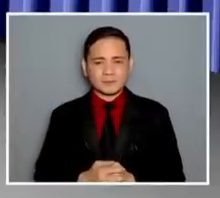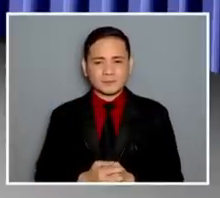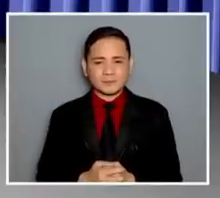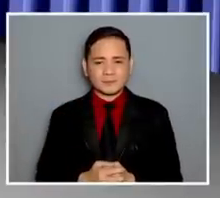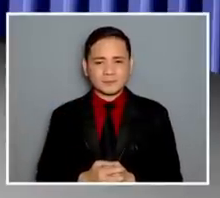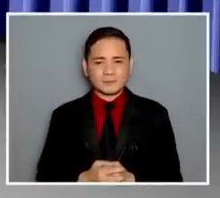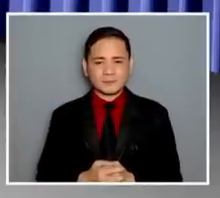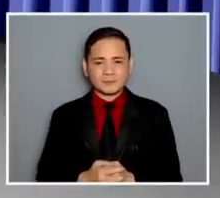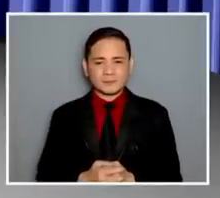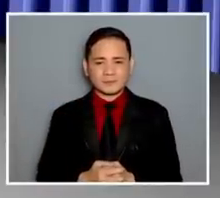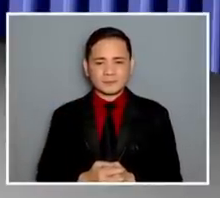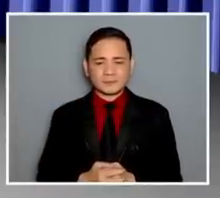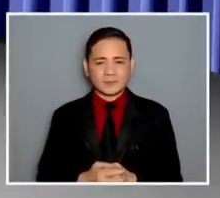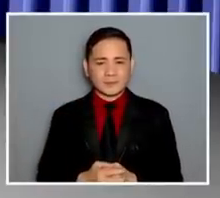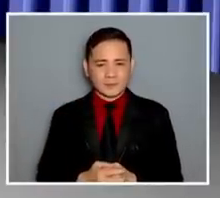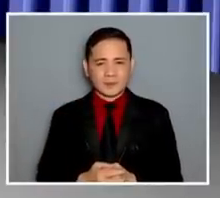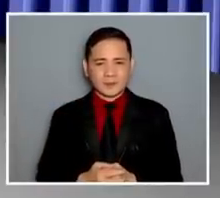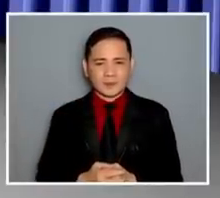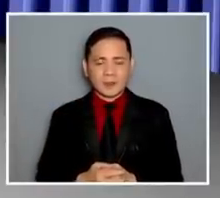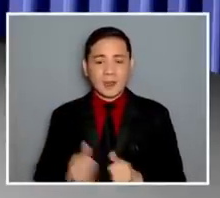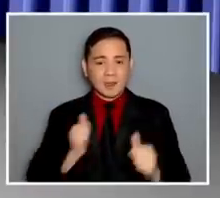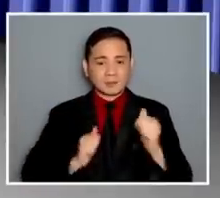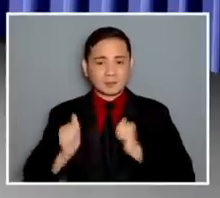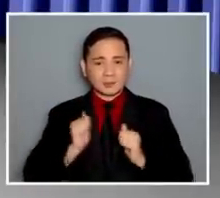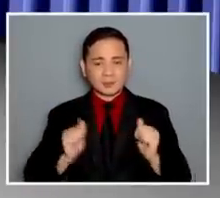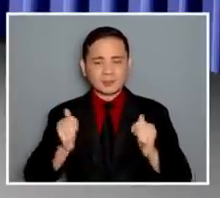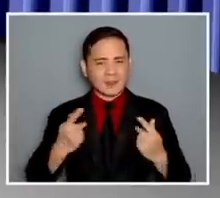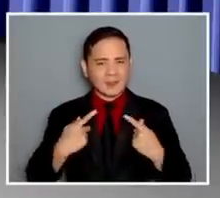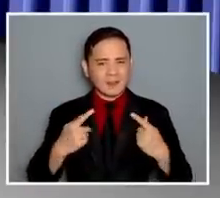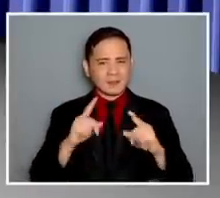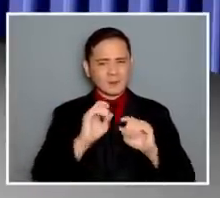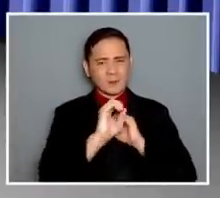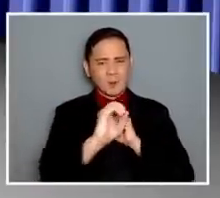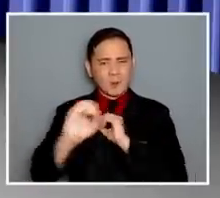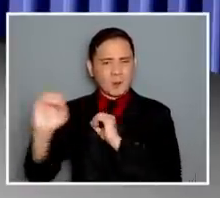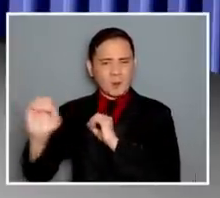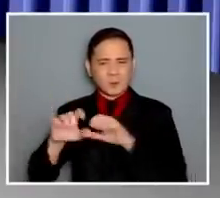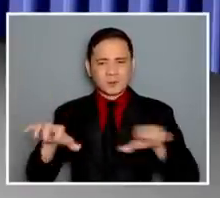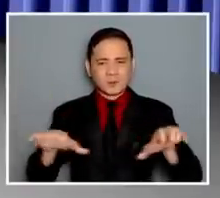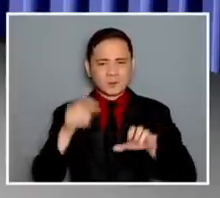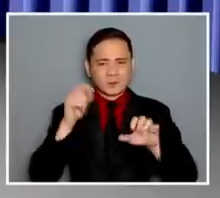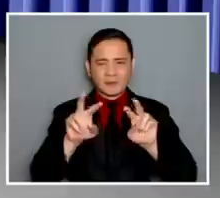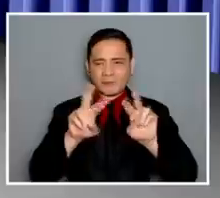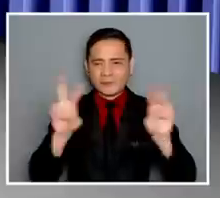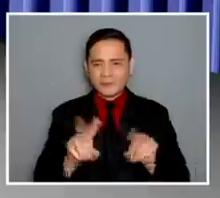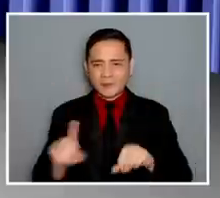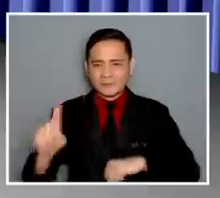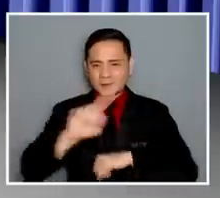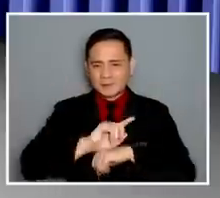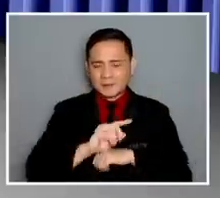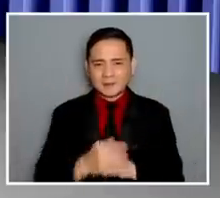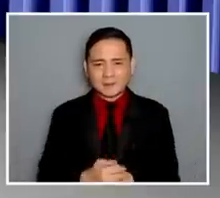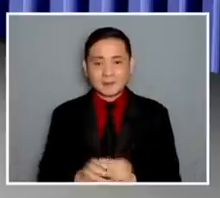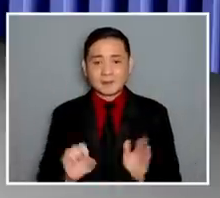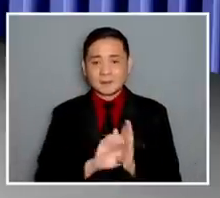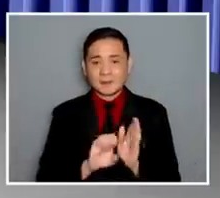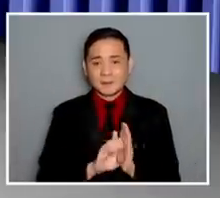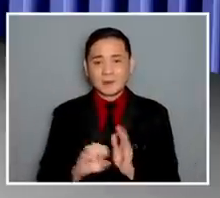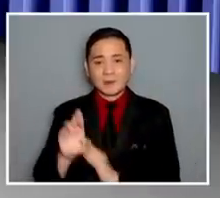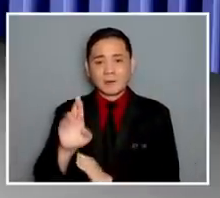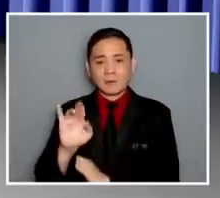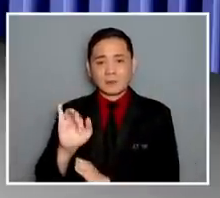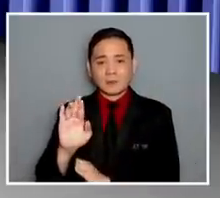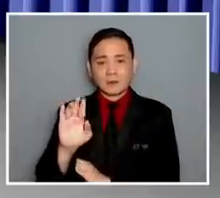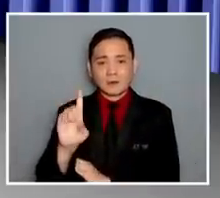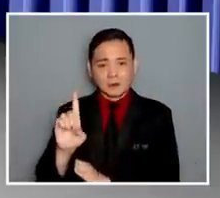Kanya-kanyang gimmick ang kapamilya star sa pagdiriwang ng Valentine's Day. Sinagot naman ni Rit ng Iron Heart star na si Richard Gutierrez